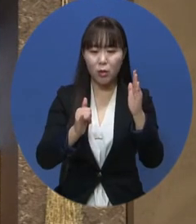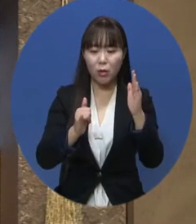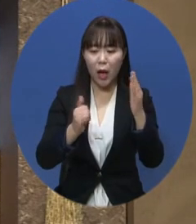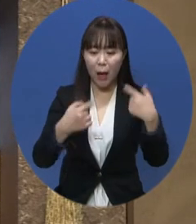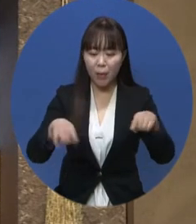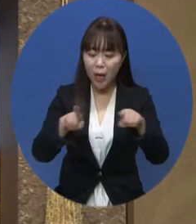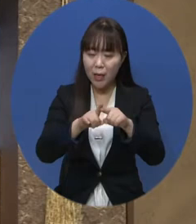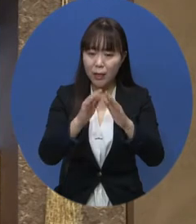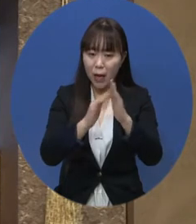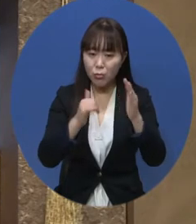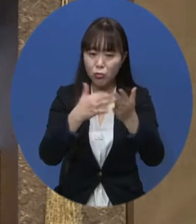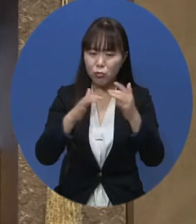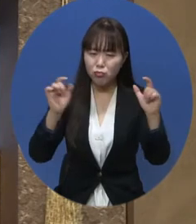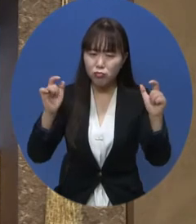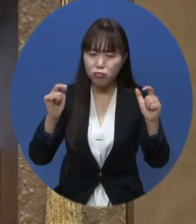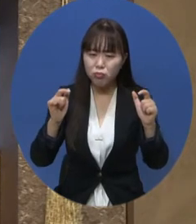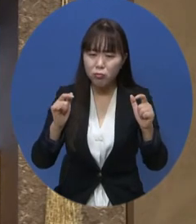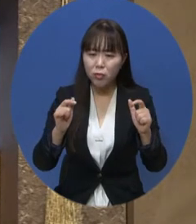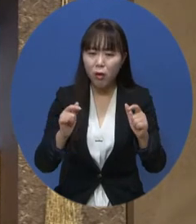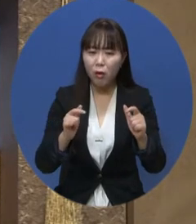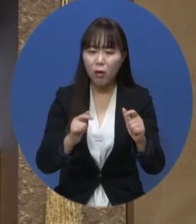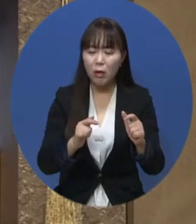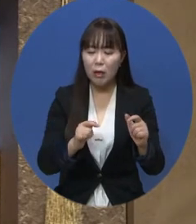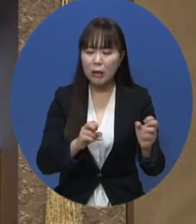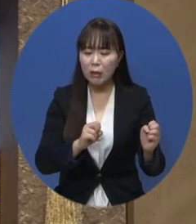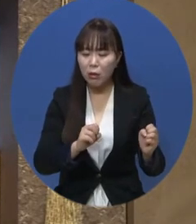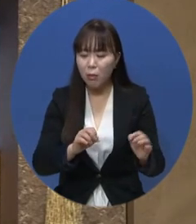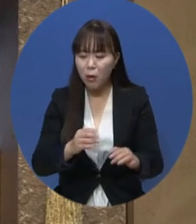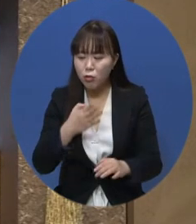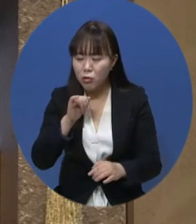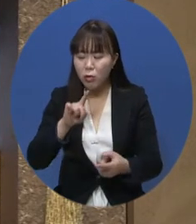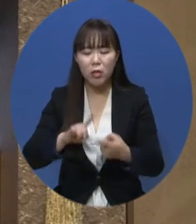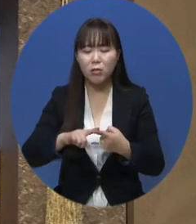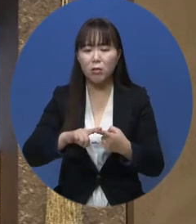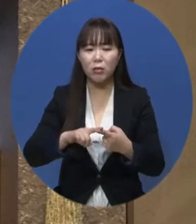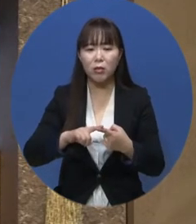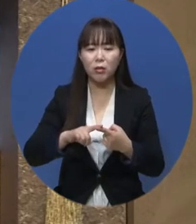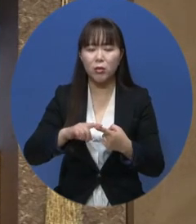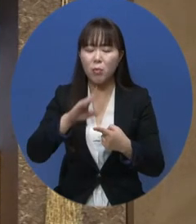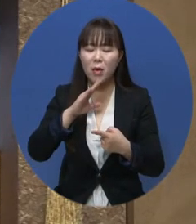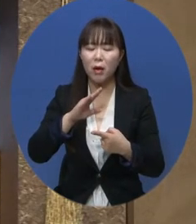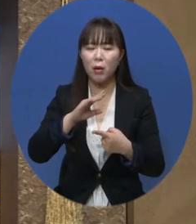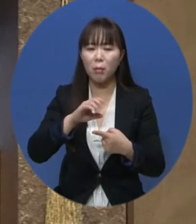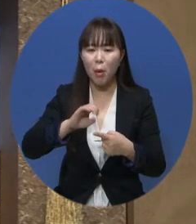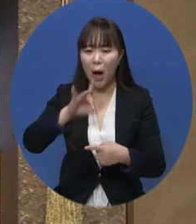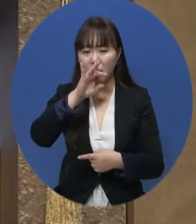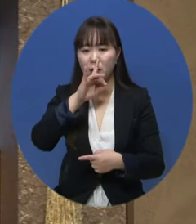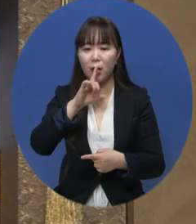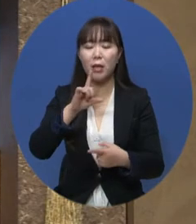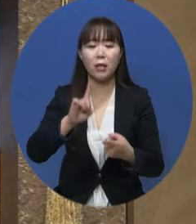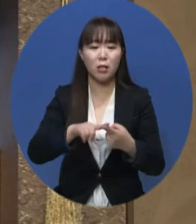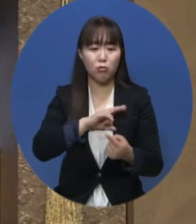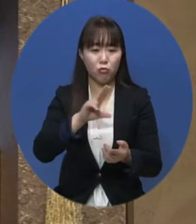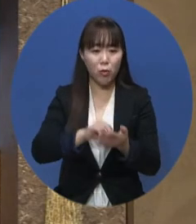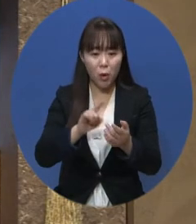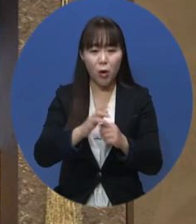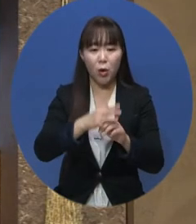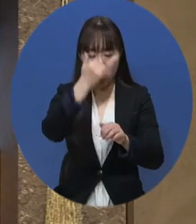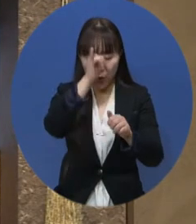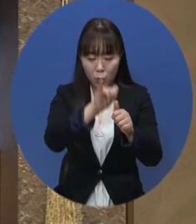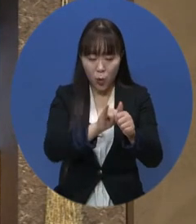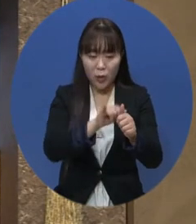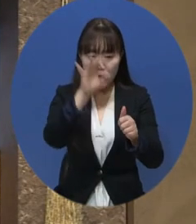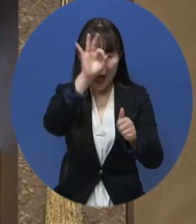예. 우리가 잃어버릴 수 있는 것을 절대 잃어버리면 안 되겠다 그래서 이제 저희 그 슬로건이 네. 효를